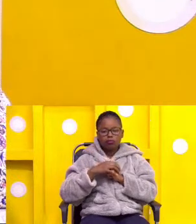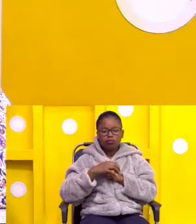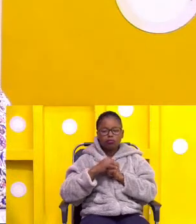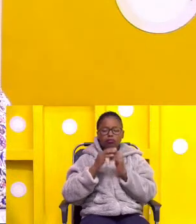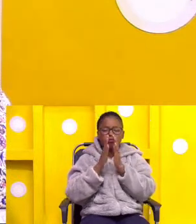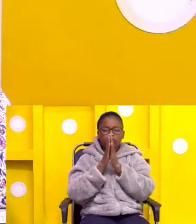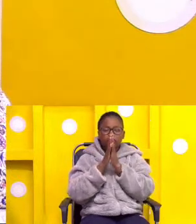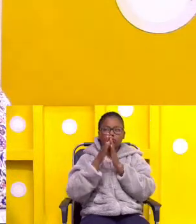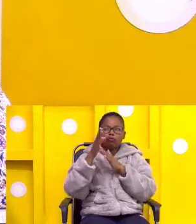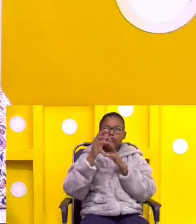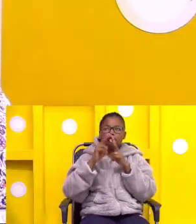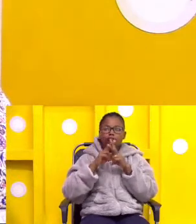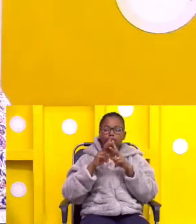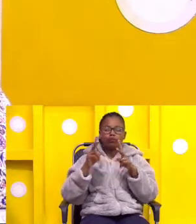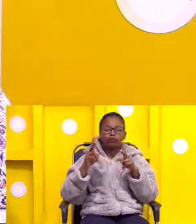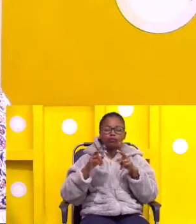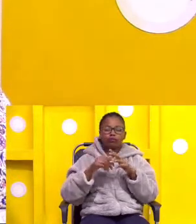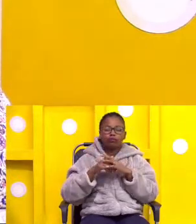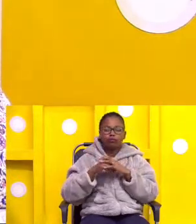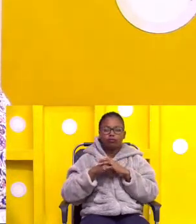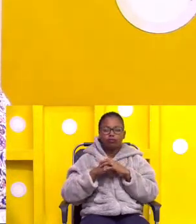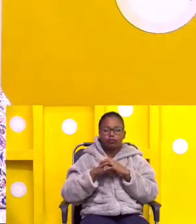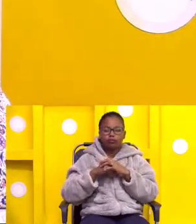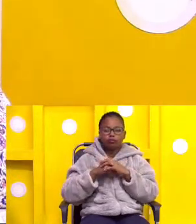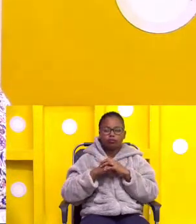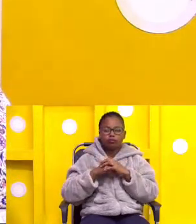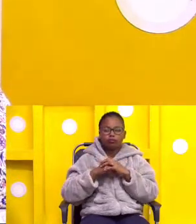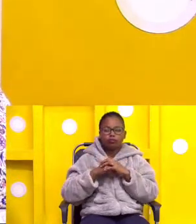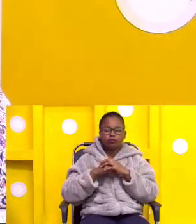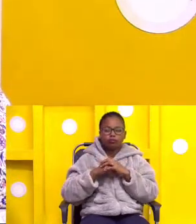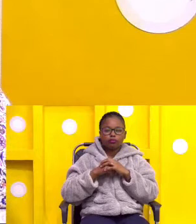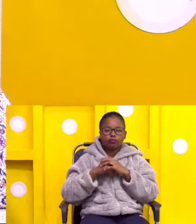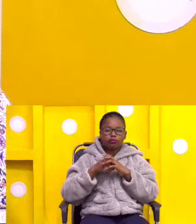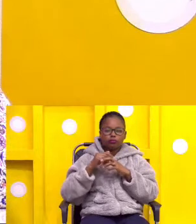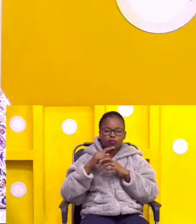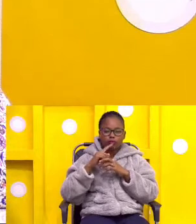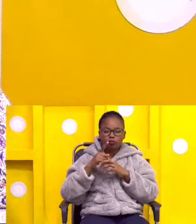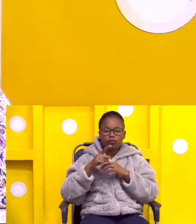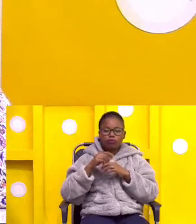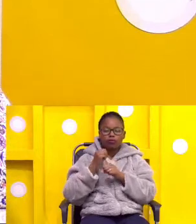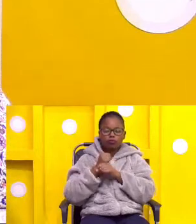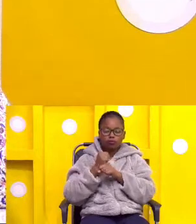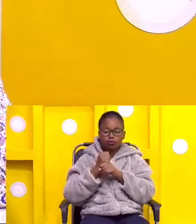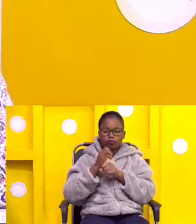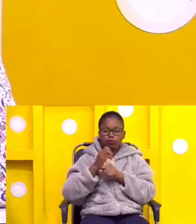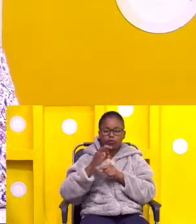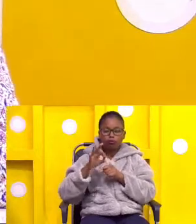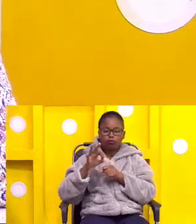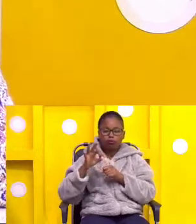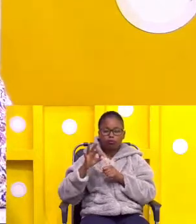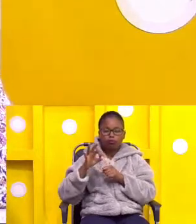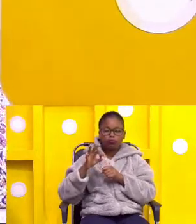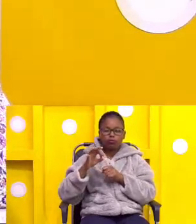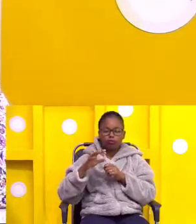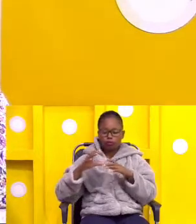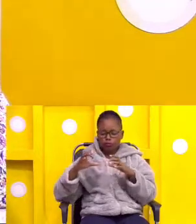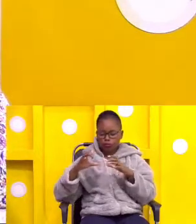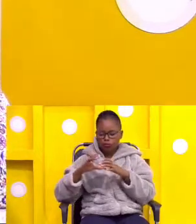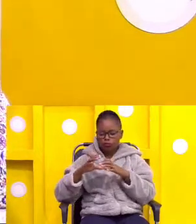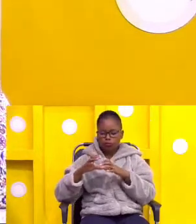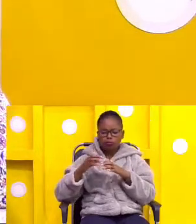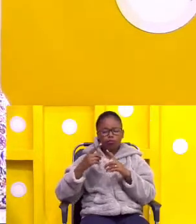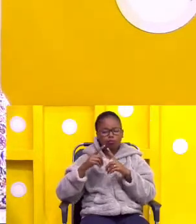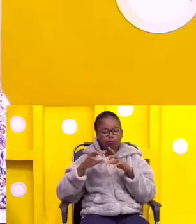Bwana sifuye sana. Ugu ni yado maruti tewira wa kwa dekidi yado. Nogu ito kabu nini kwa kwa